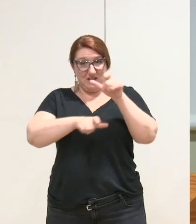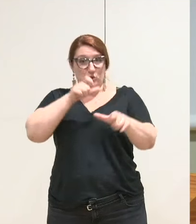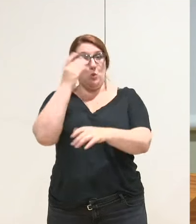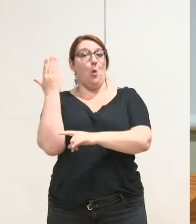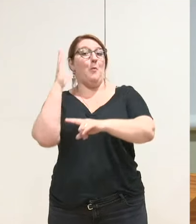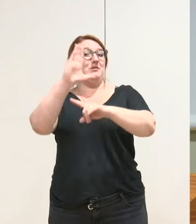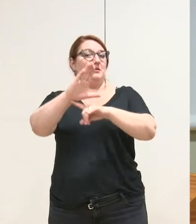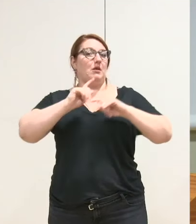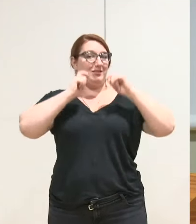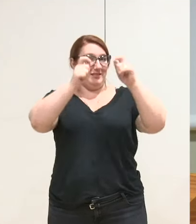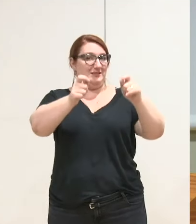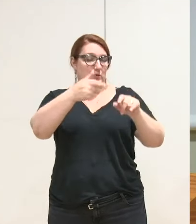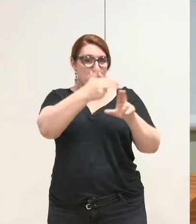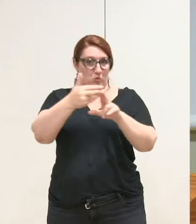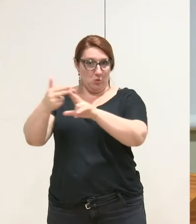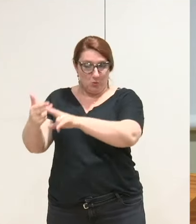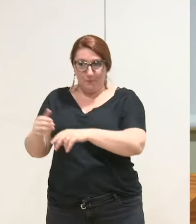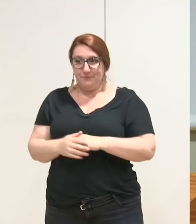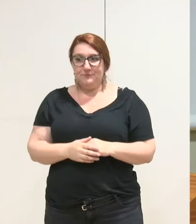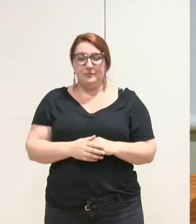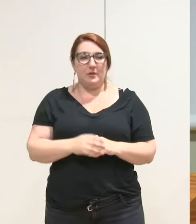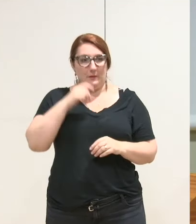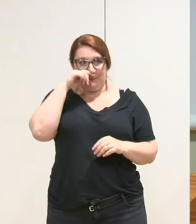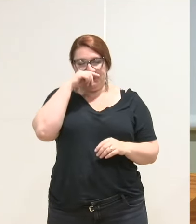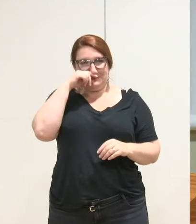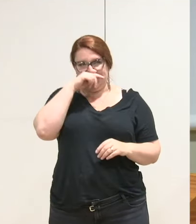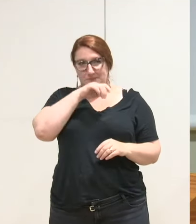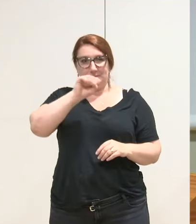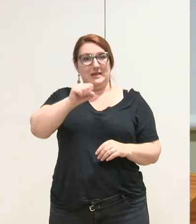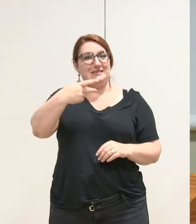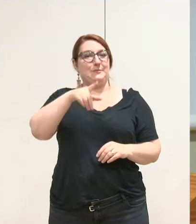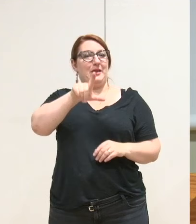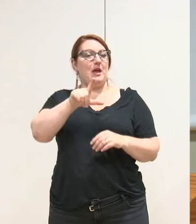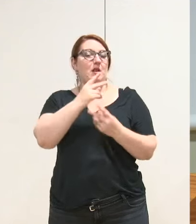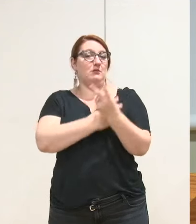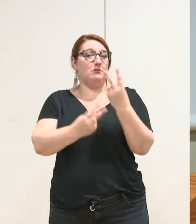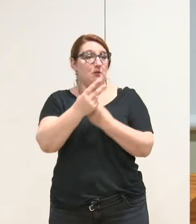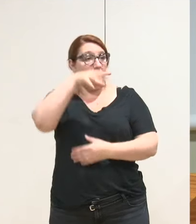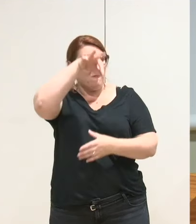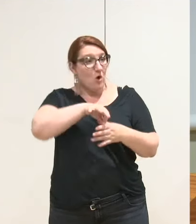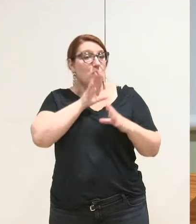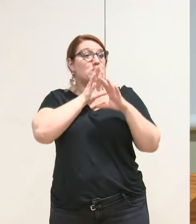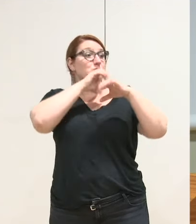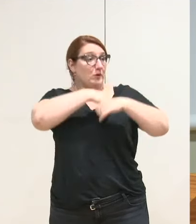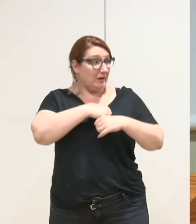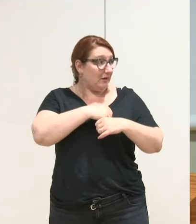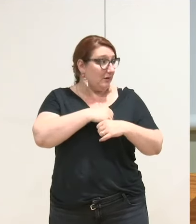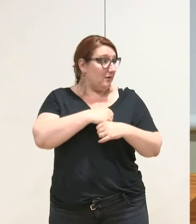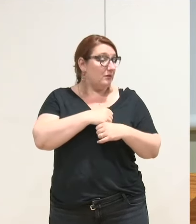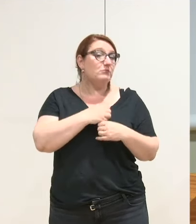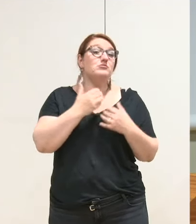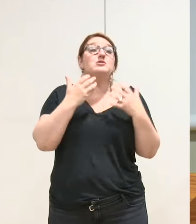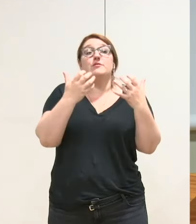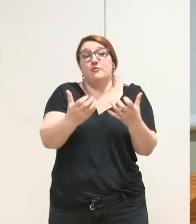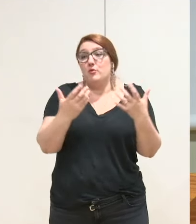cette SPL c'est un vote à bulletin secret si certains le souhaitent